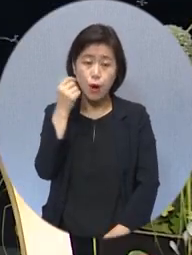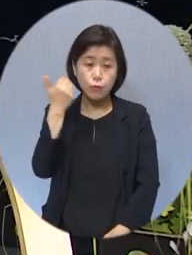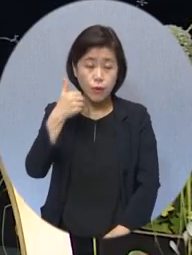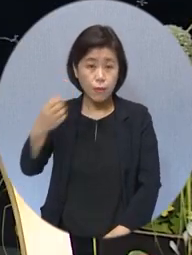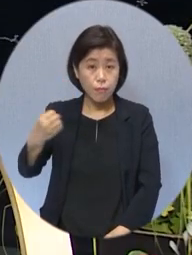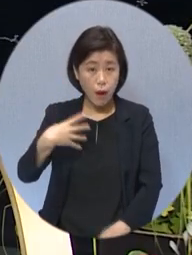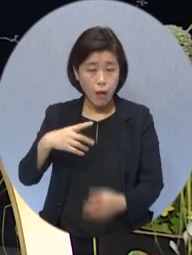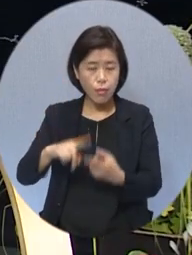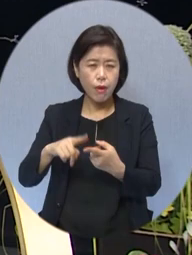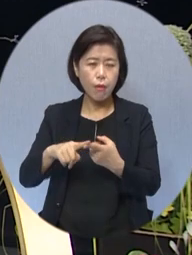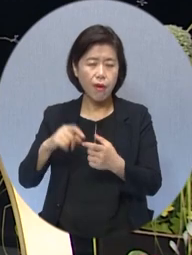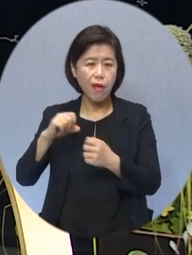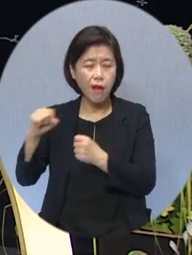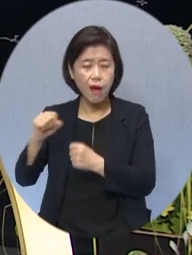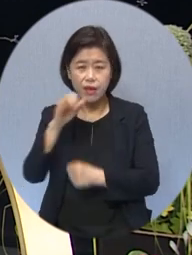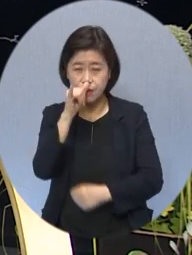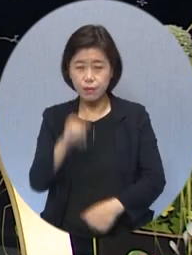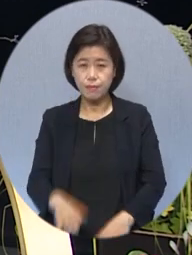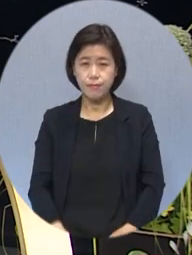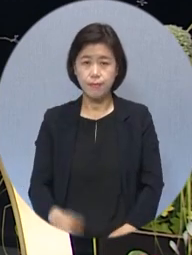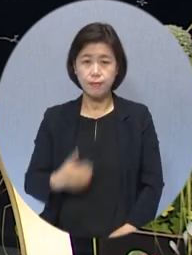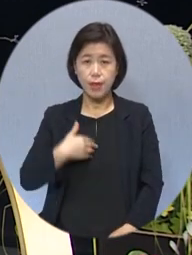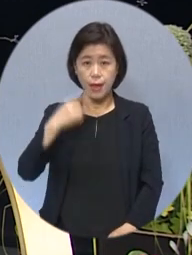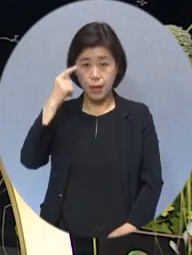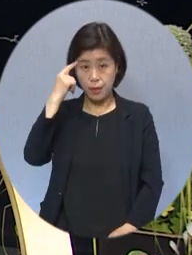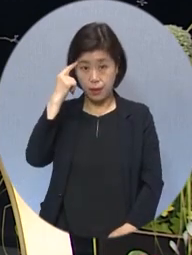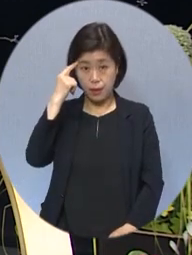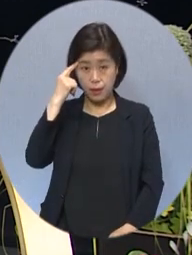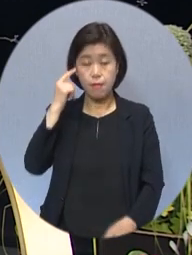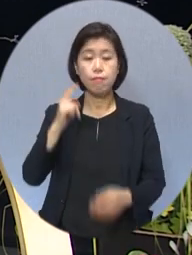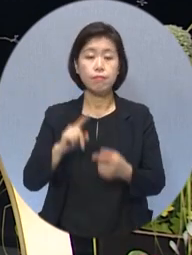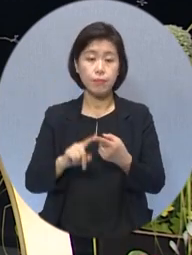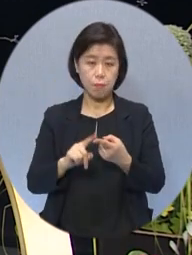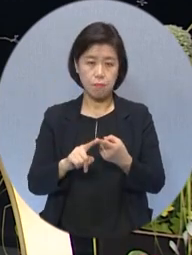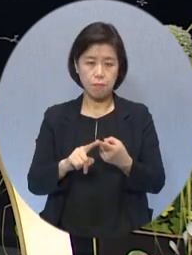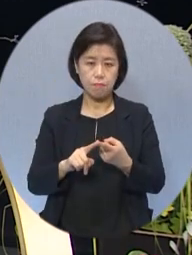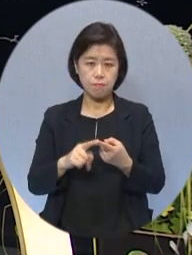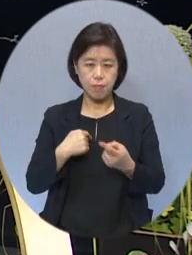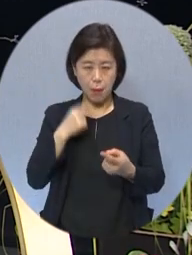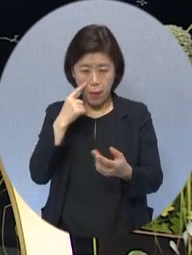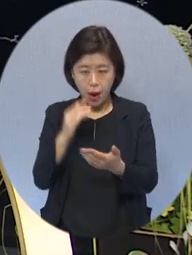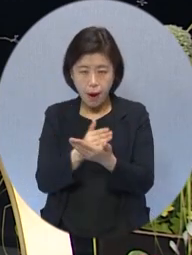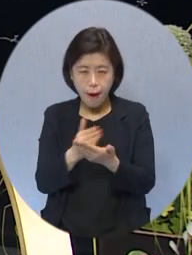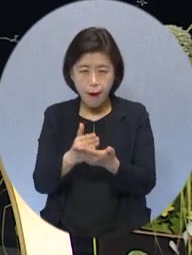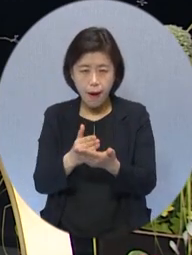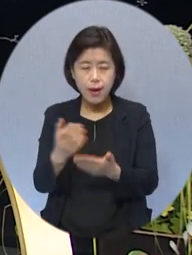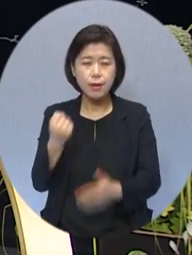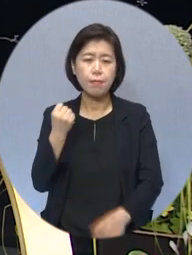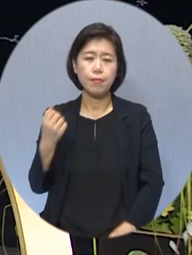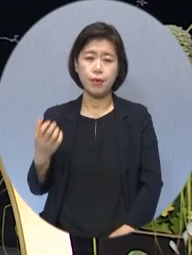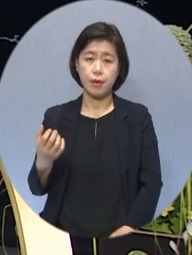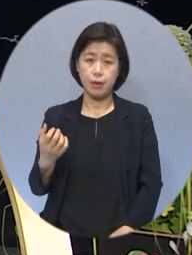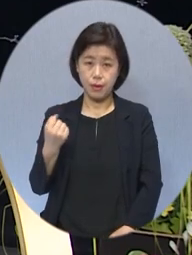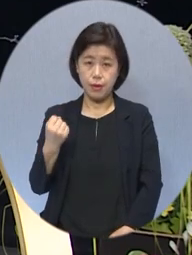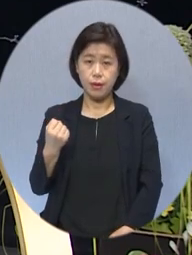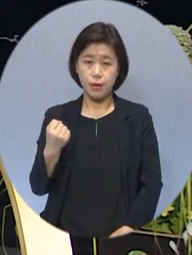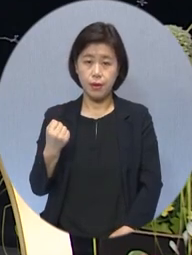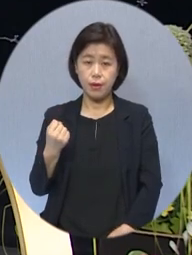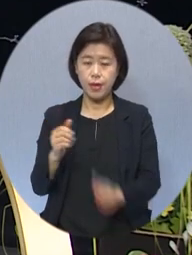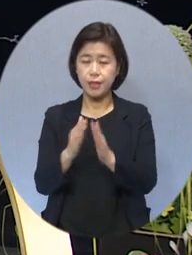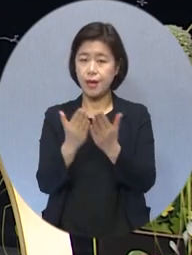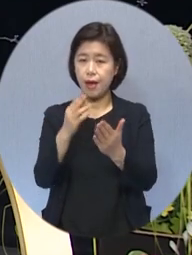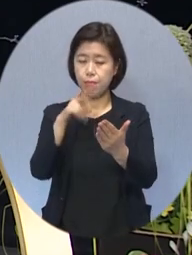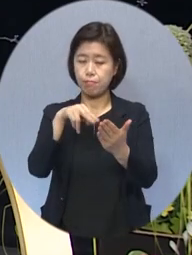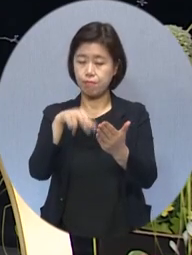되어버렸습니다. 이제라도 내 생각으로, 내 판단으로 책 한 권 고르는 능동적인 독자가